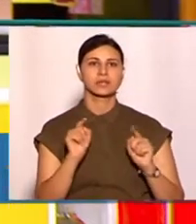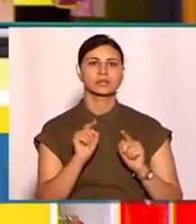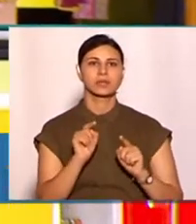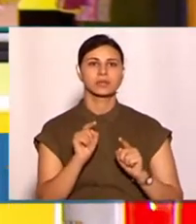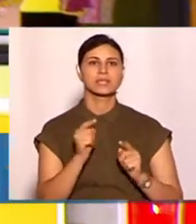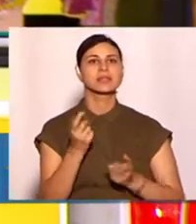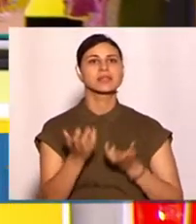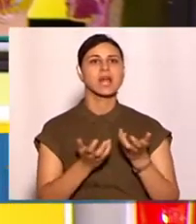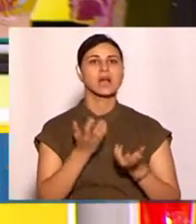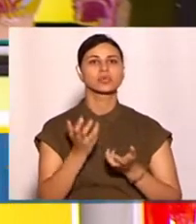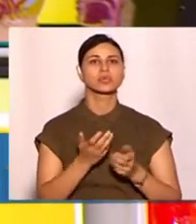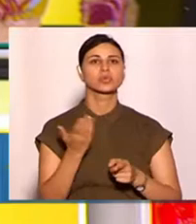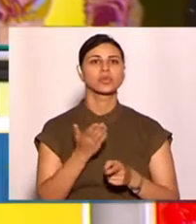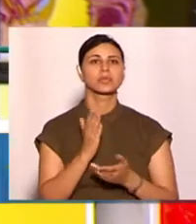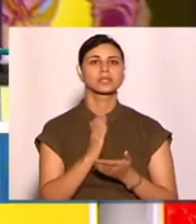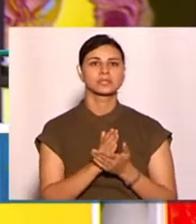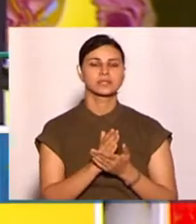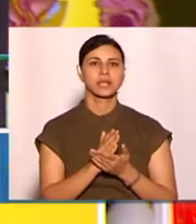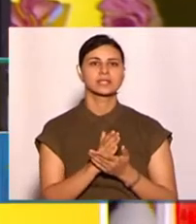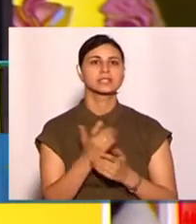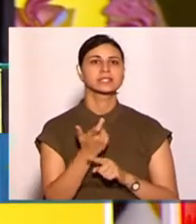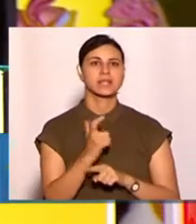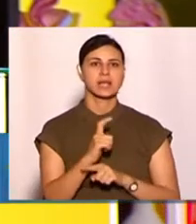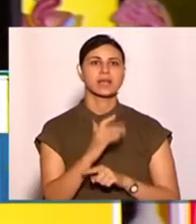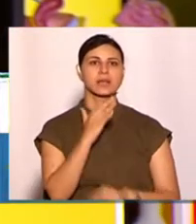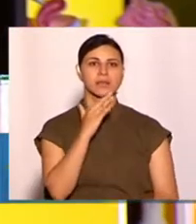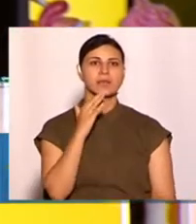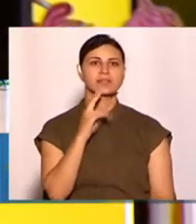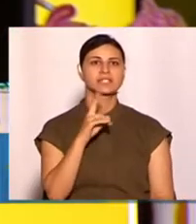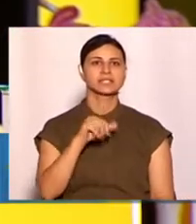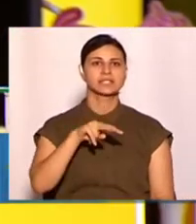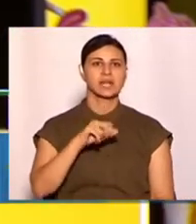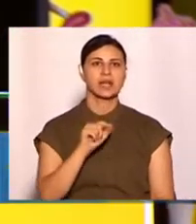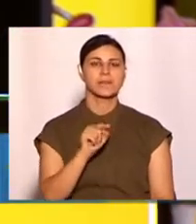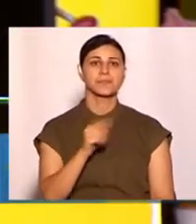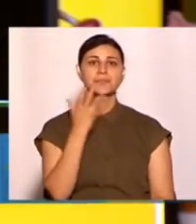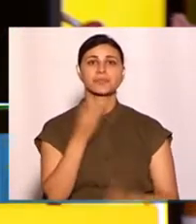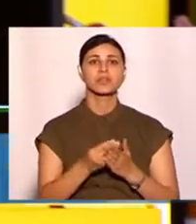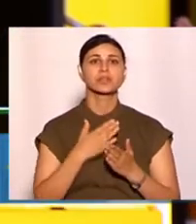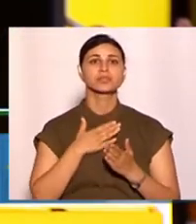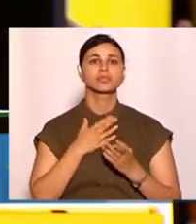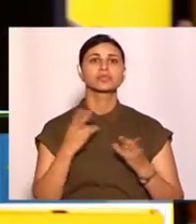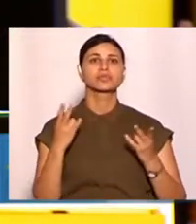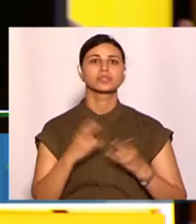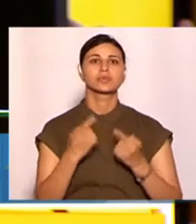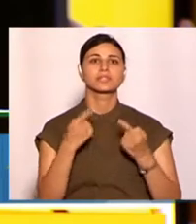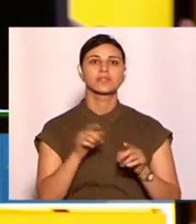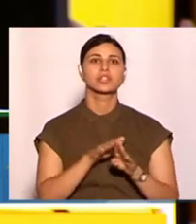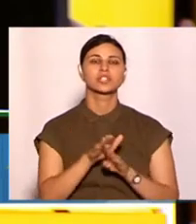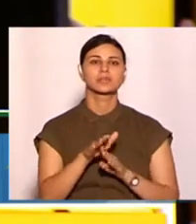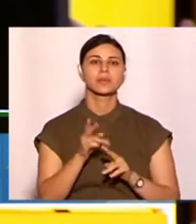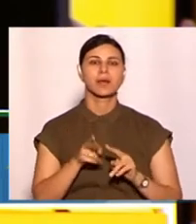ნადუღი, რომელიც არის ძალიან დატვირთული ცილოვანი კომპონენტი. ჩვენ გვჭირდება სხვა მინერალების შევსებაც,